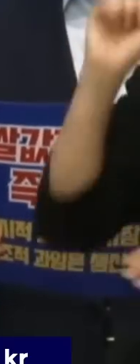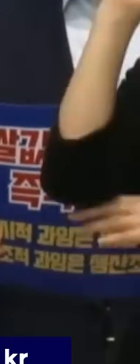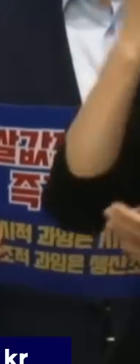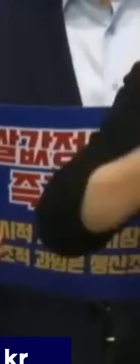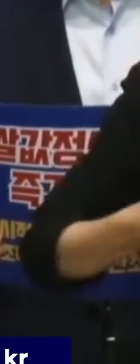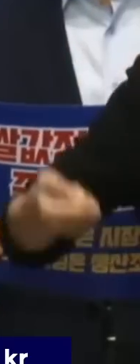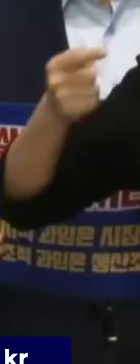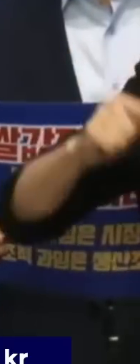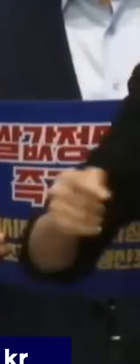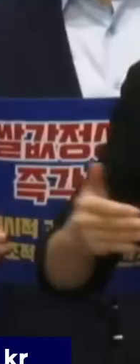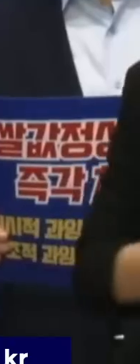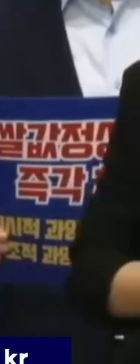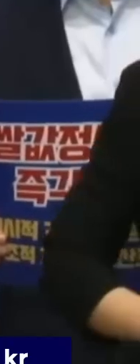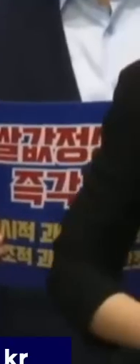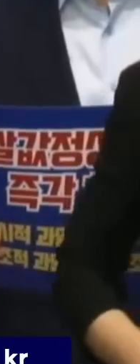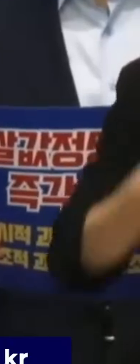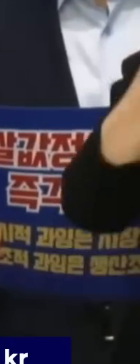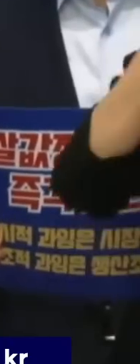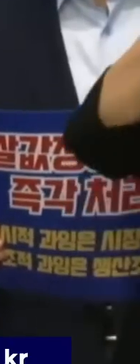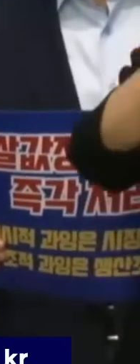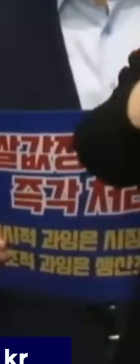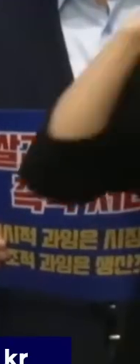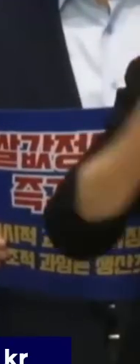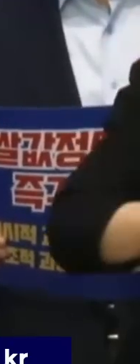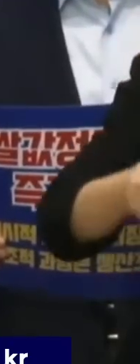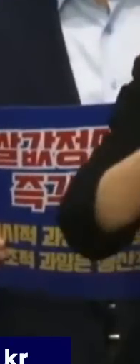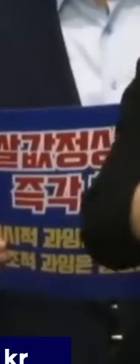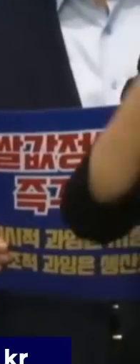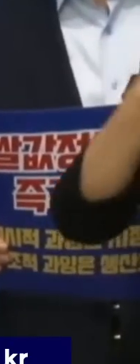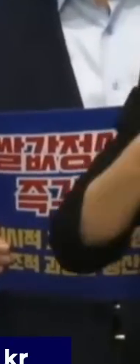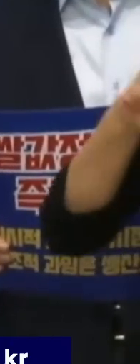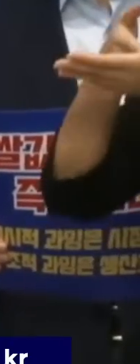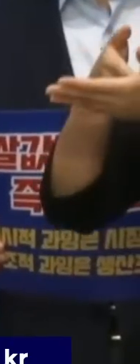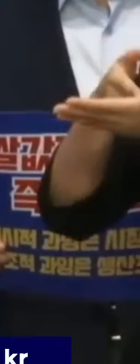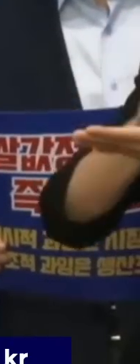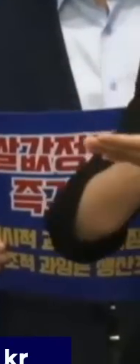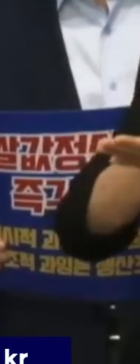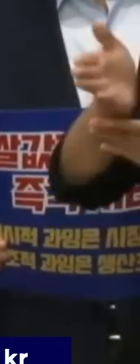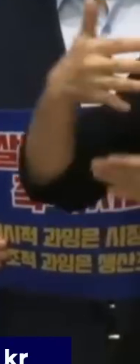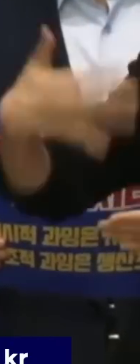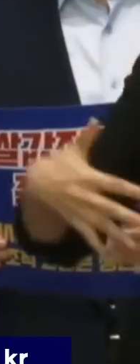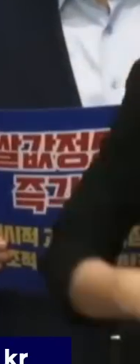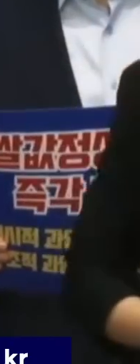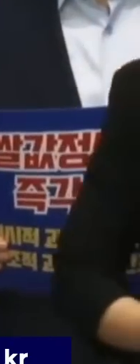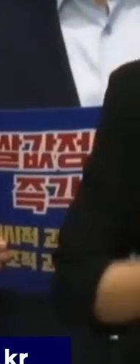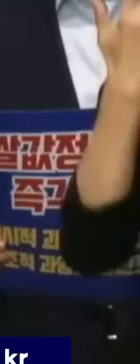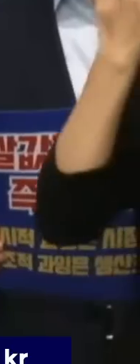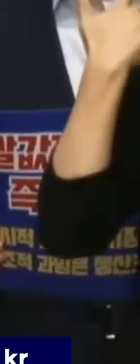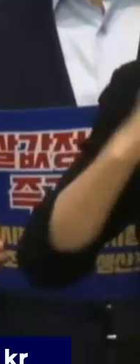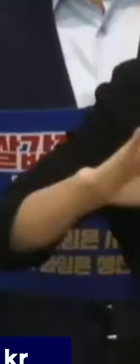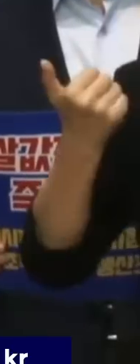농업인의 생사가 걸린 쌀값 정상화를 위한 국회 입법 처리가 늦어지고 있습니다. 지난주 국회